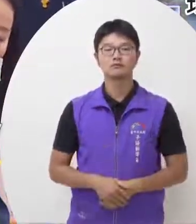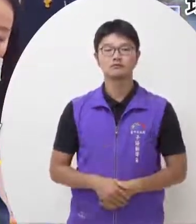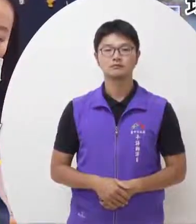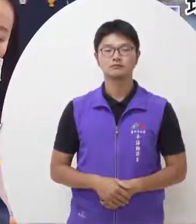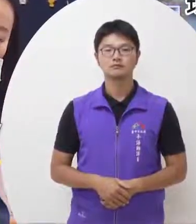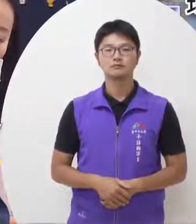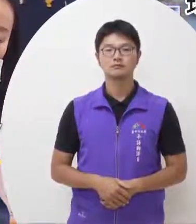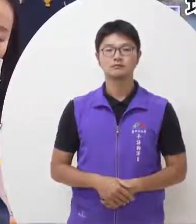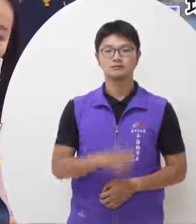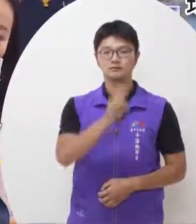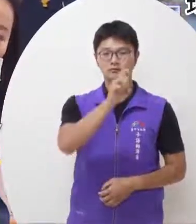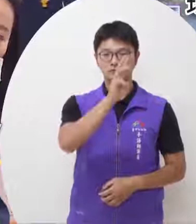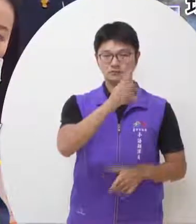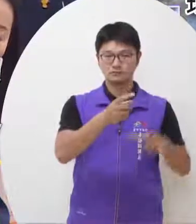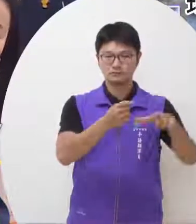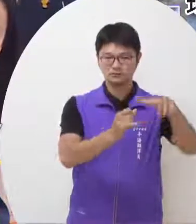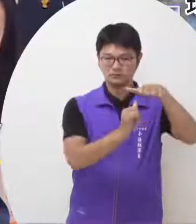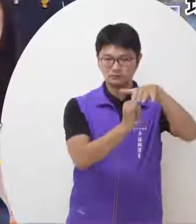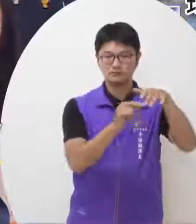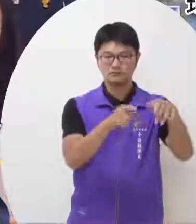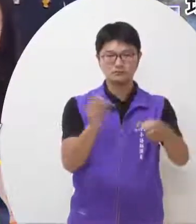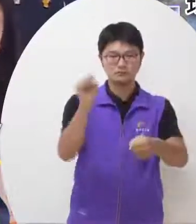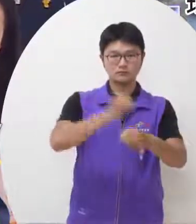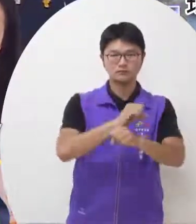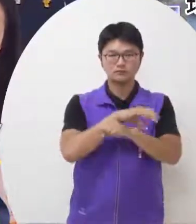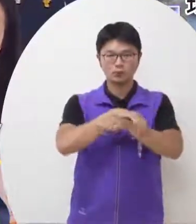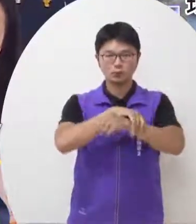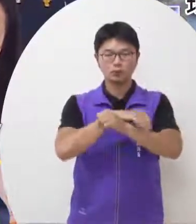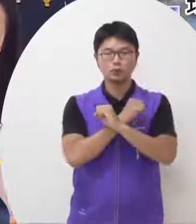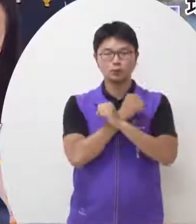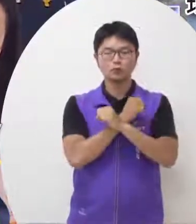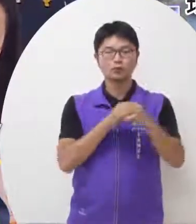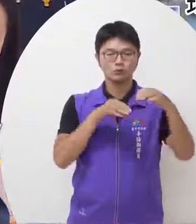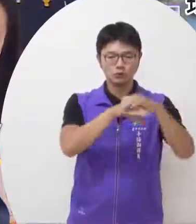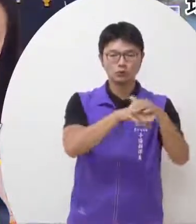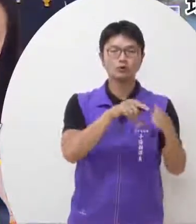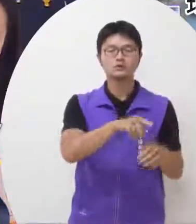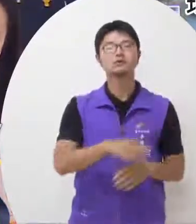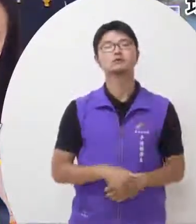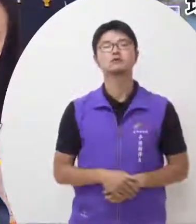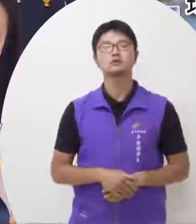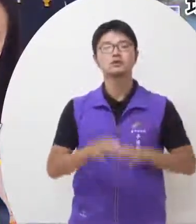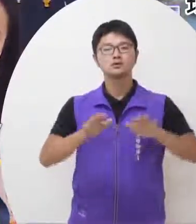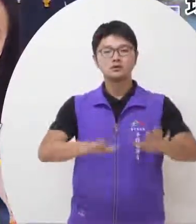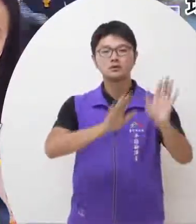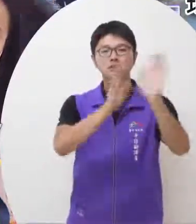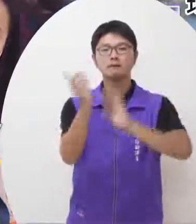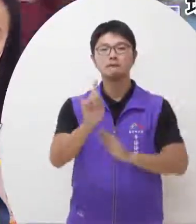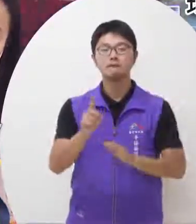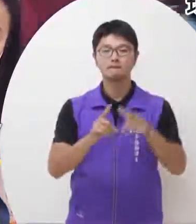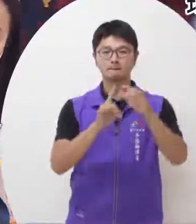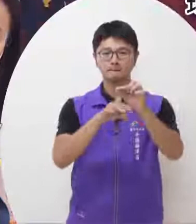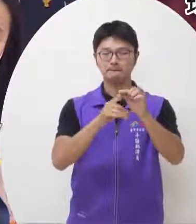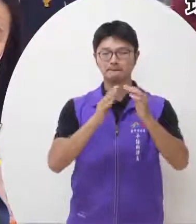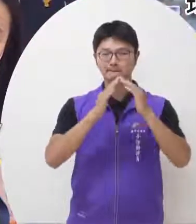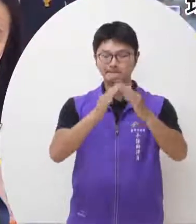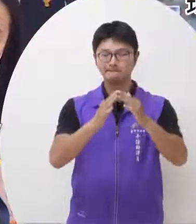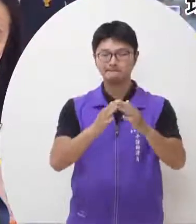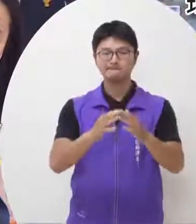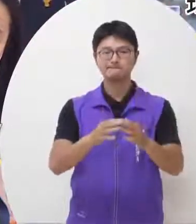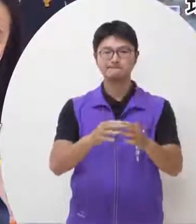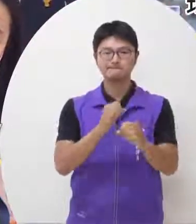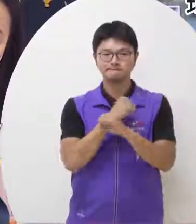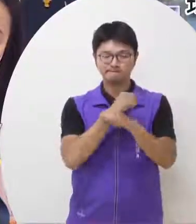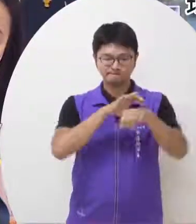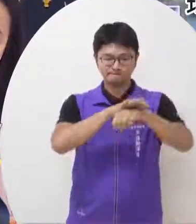三公墓要在增设纳骨塔的问题哦，余里长提的哈，那现在是这样，我们台中市有35个纳骨